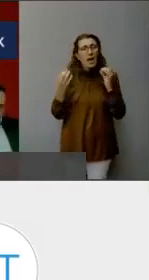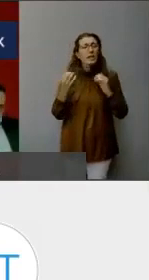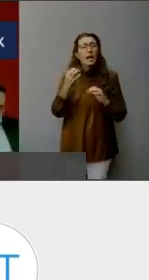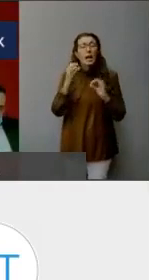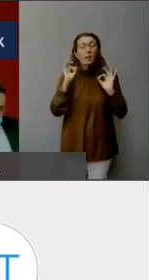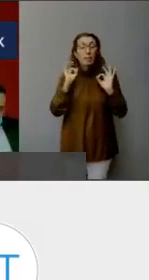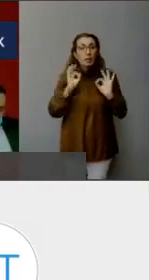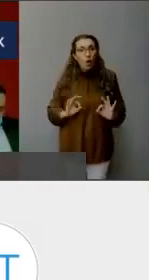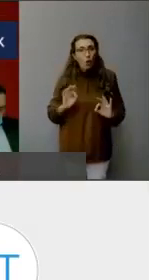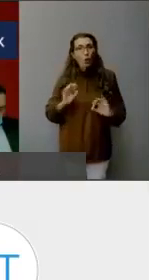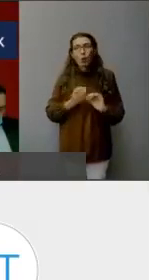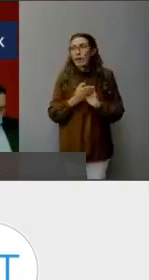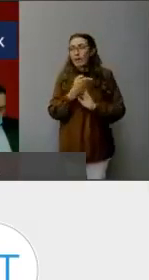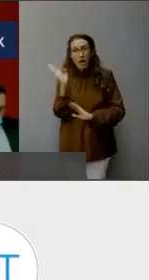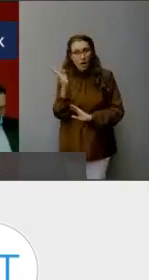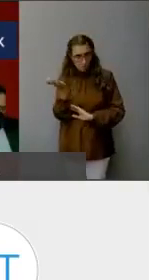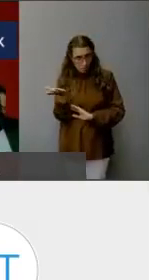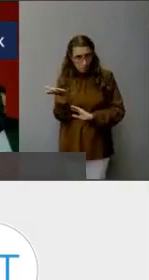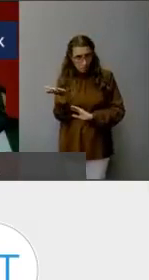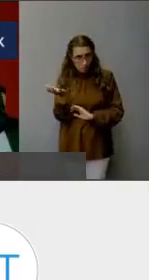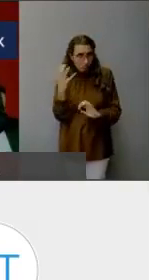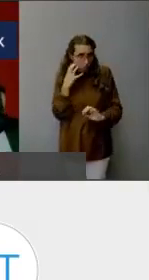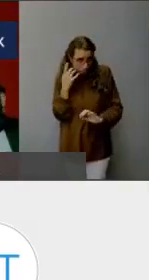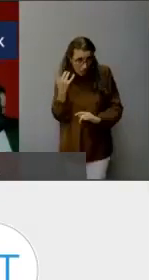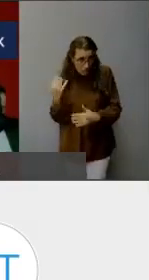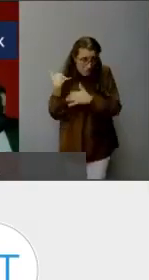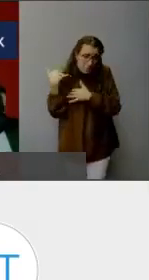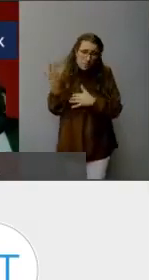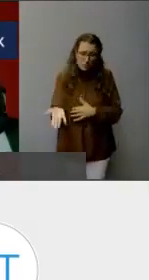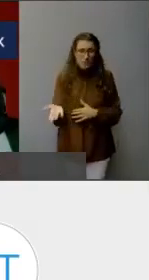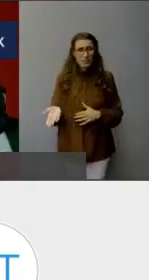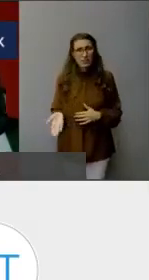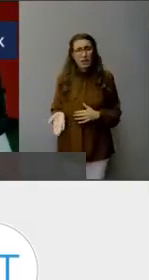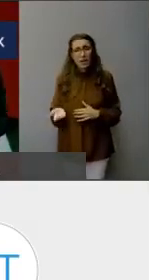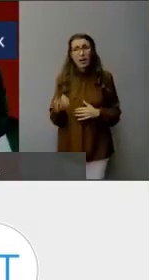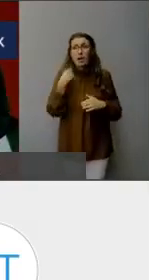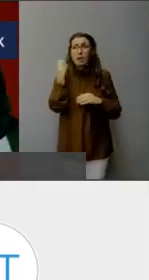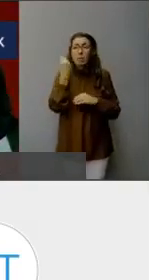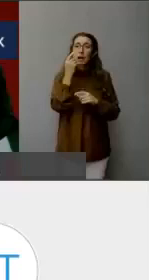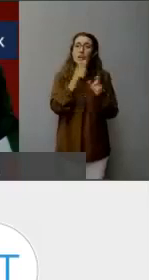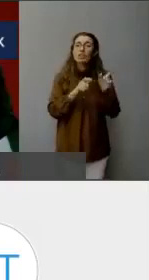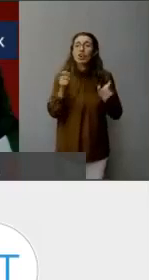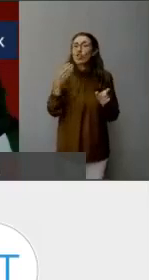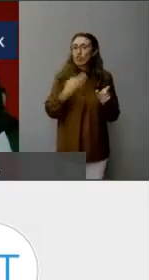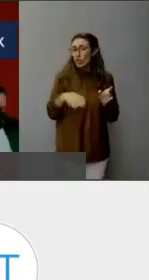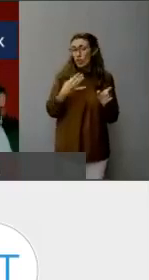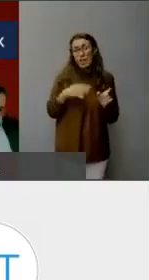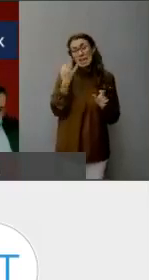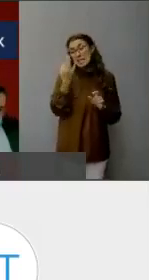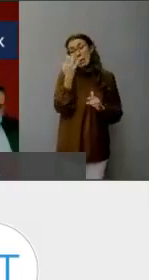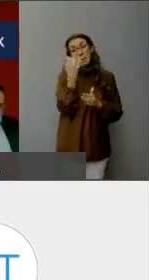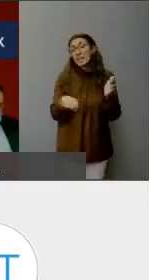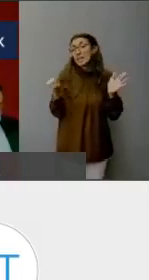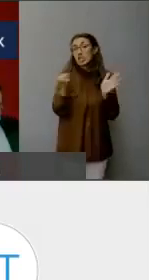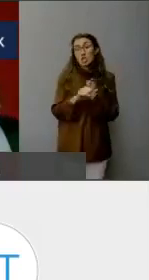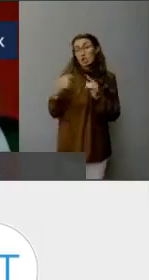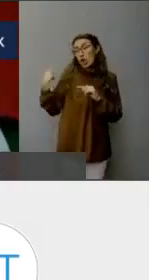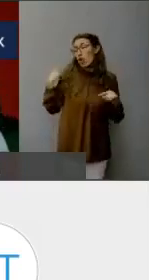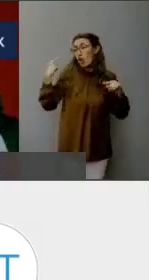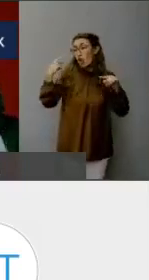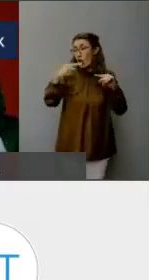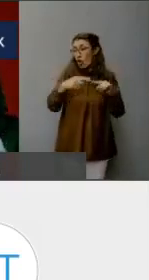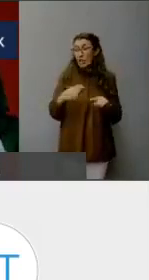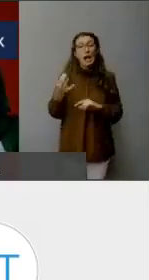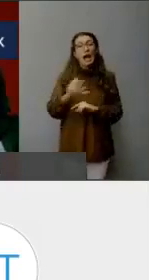deve prendere responsabilità di quello che dice io vorrei che i genovesi come hanno sempre fatto tutta la loro storia si prendessero le responsabilità